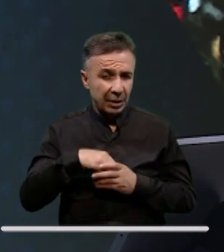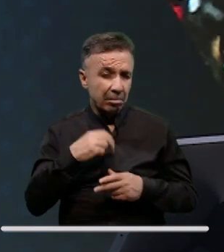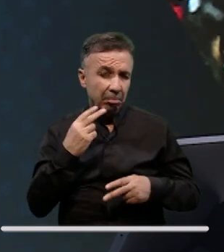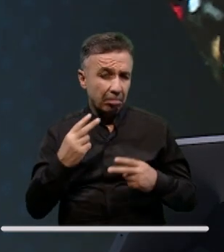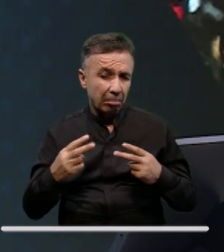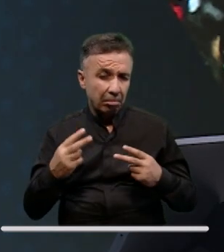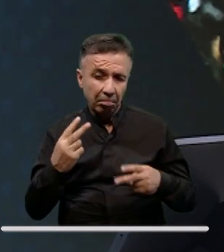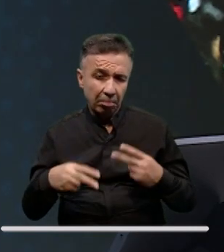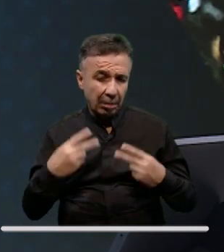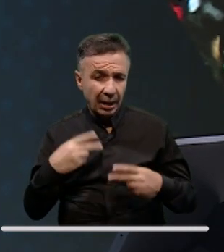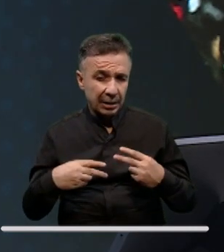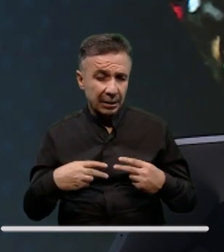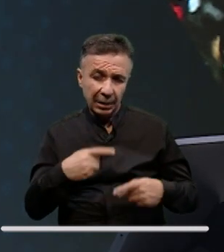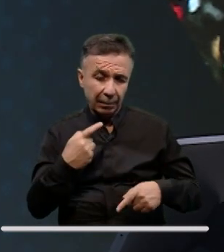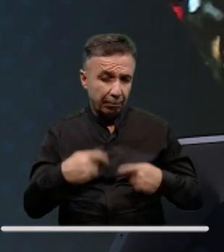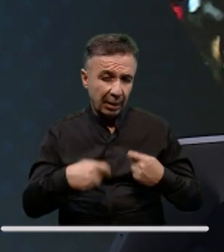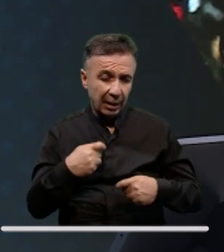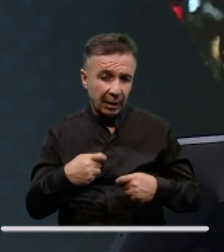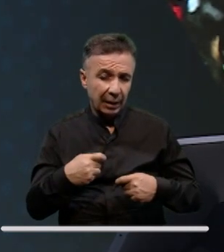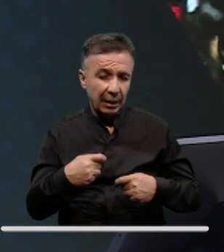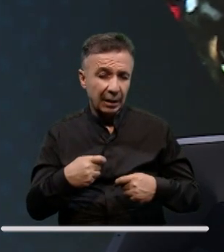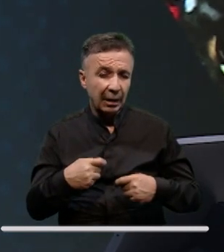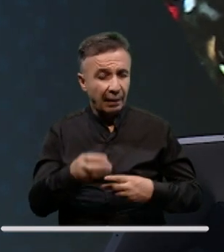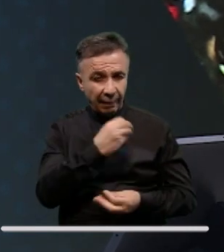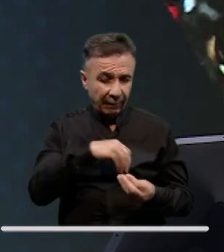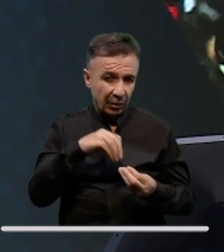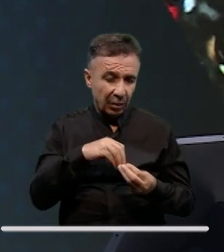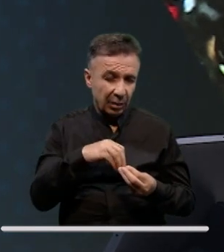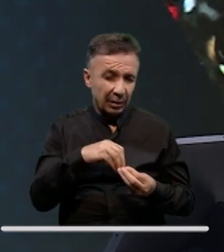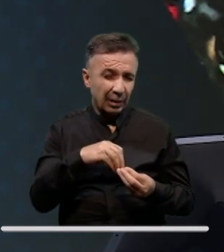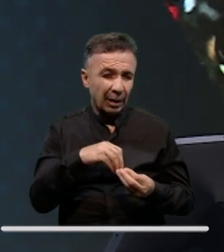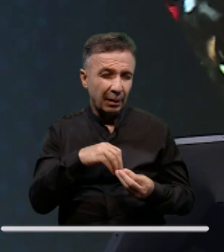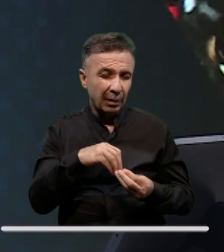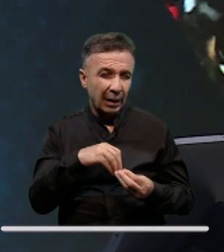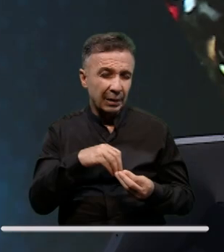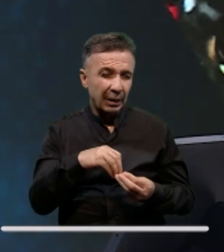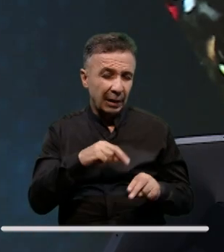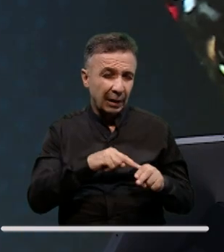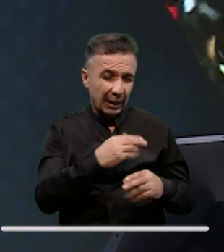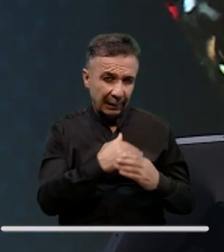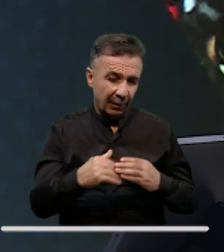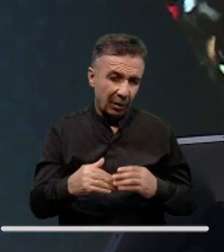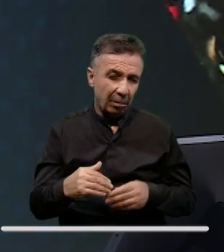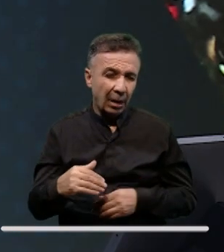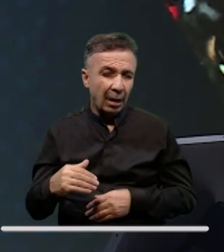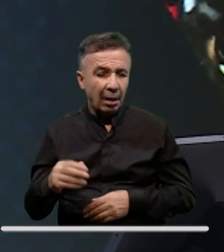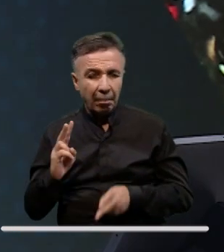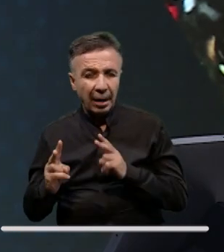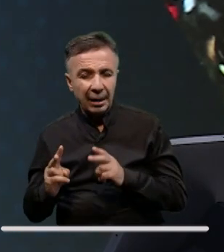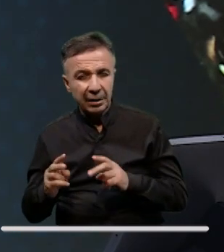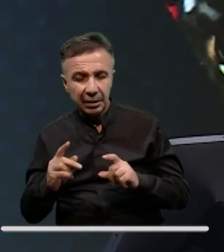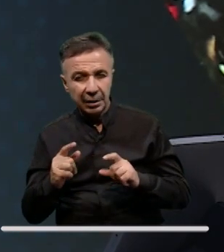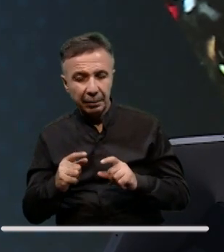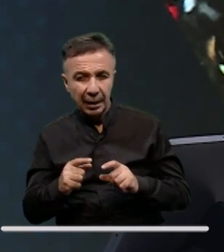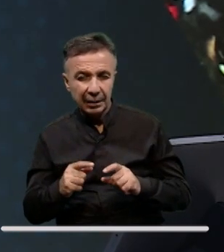belirli faiz oranlarında Eee kredi veriyorlar Hı hı Eee ama bazı şirketler de % gibi sabit bir ücret karşılığında da